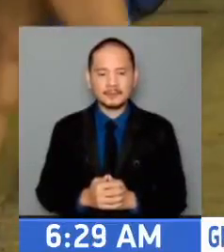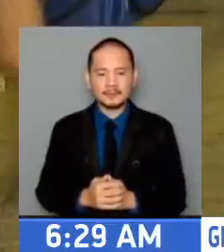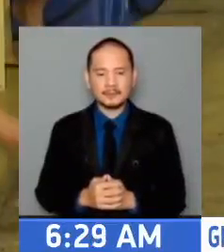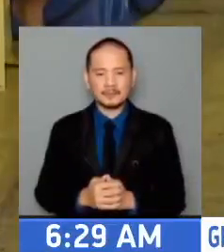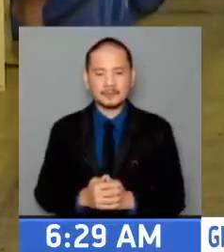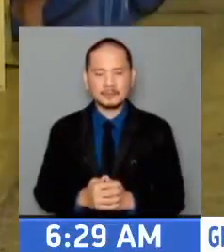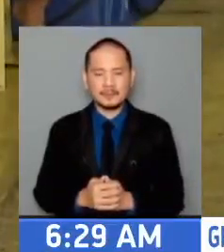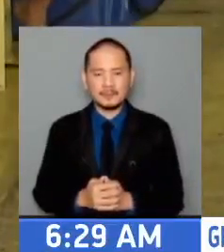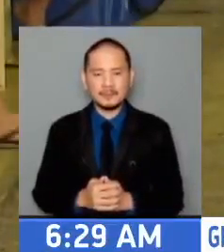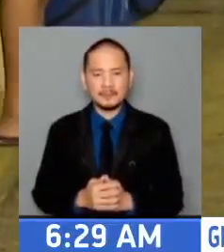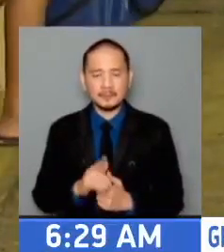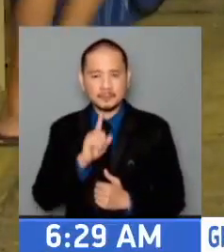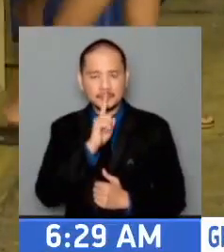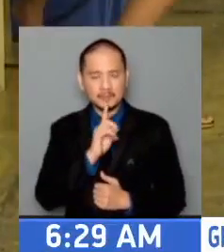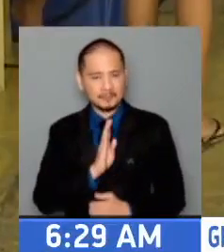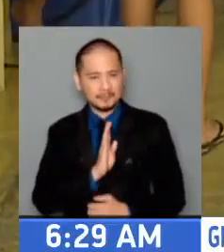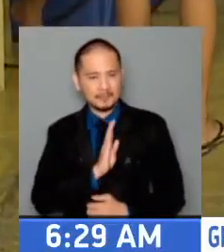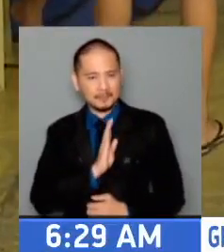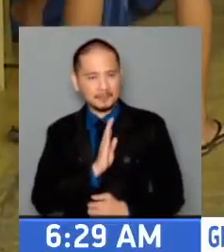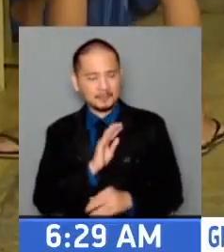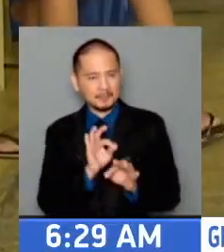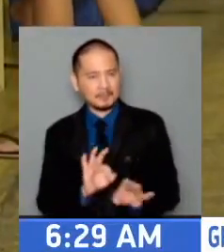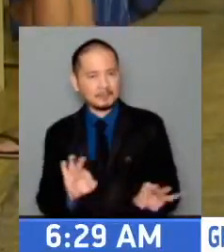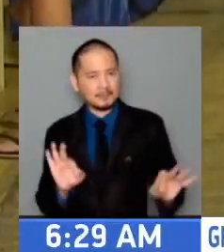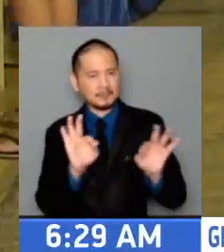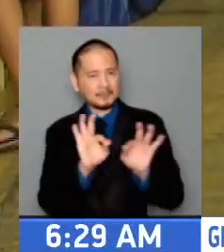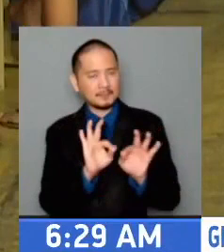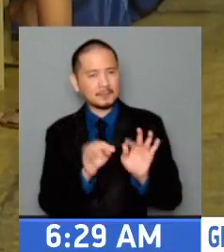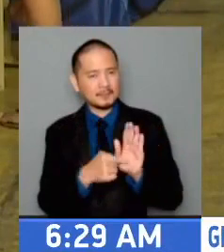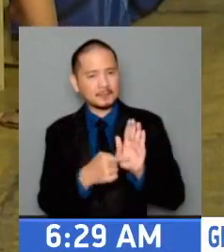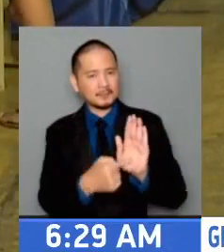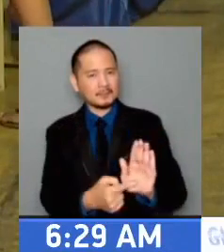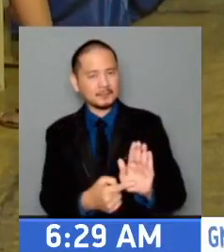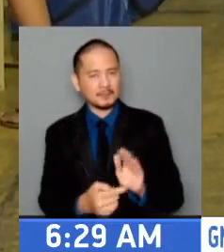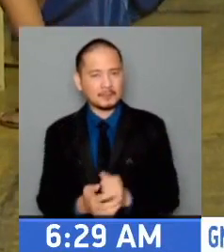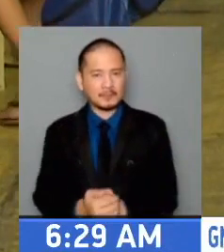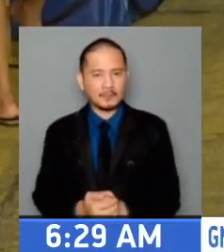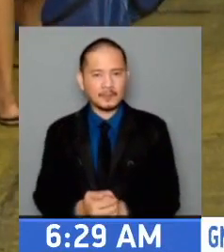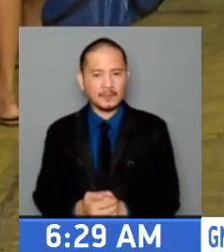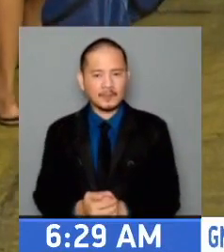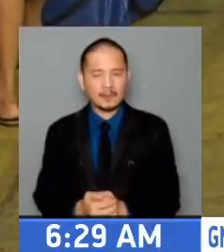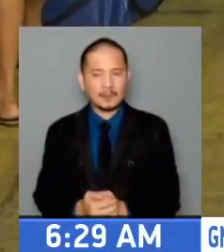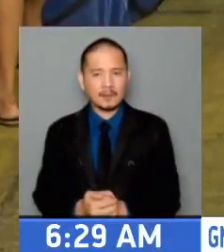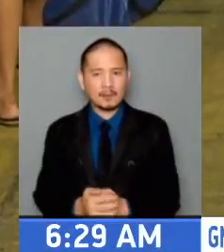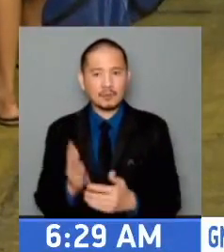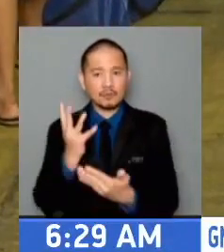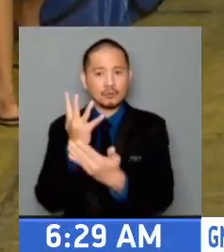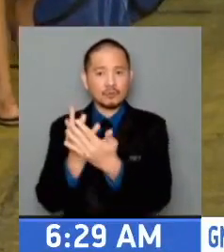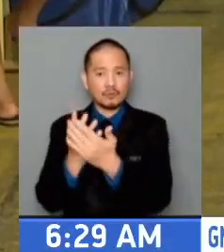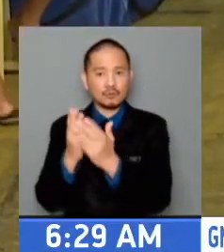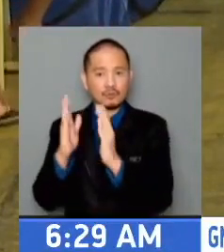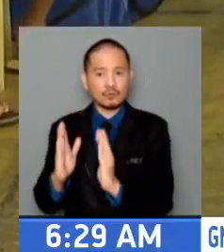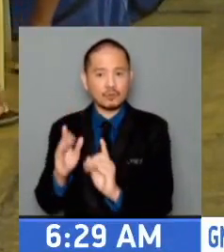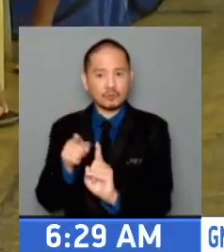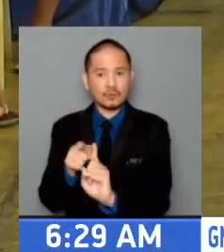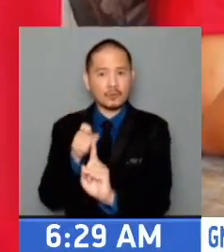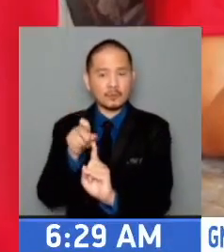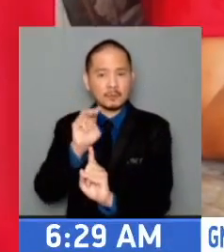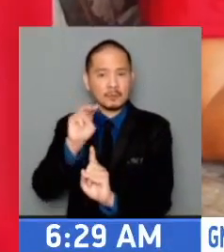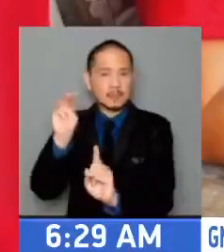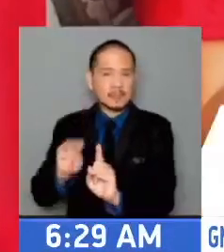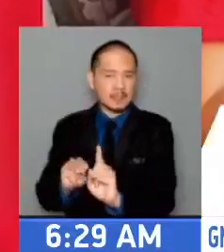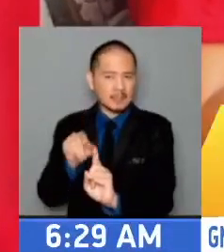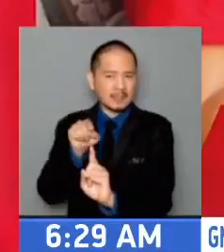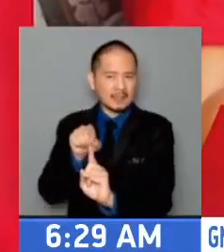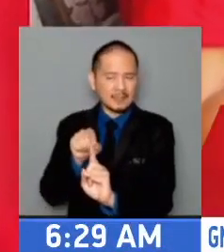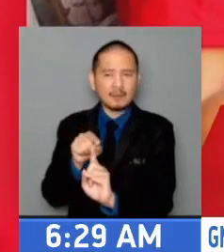Kindness at its best. Yan naman po ang pinatunayan ng mga persons deprived of liberty mula naman po sa Manila City Jail. At bilang